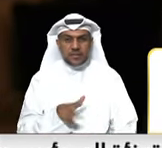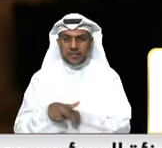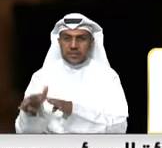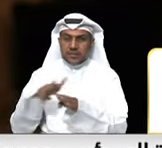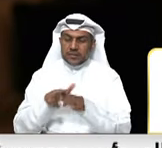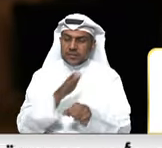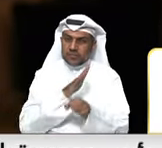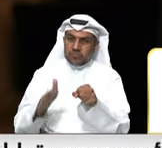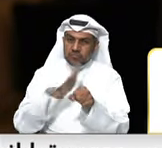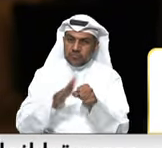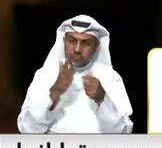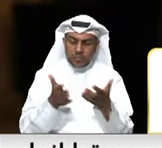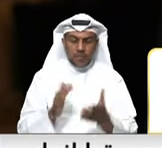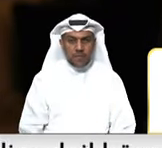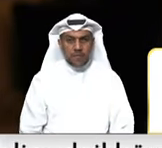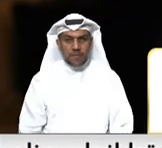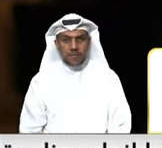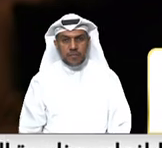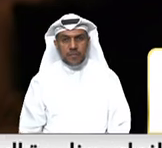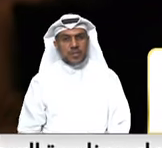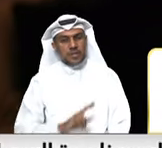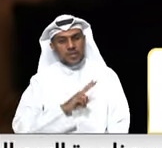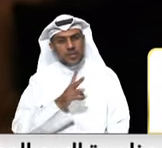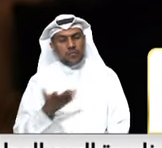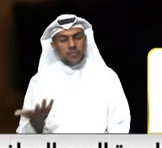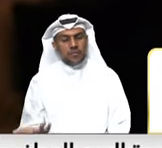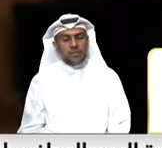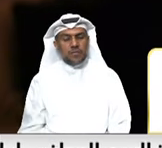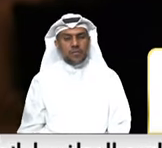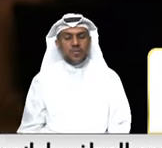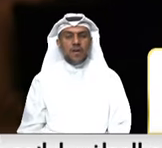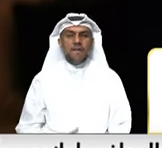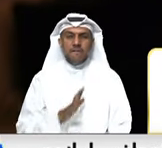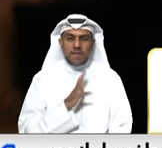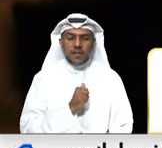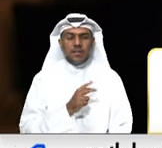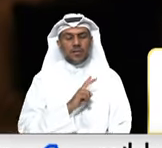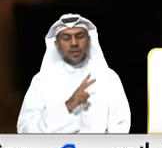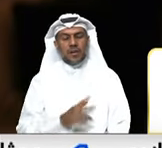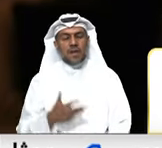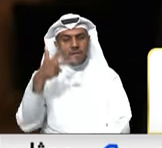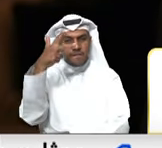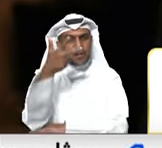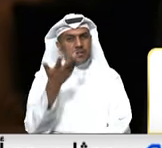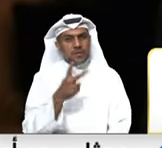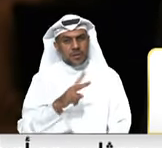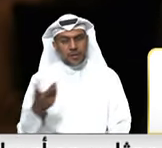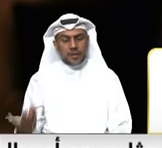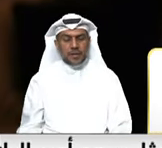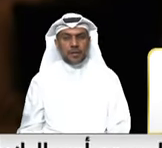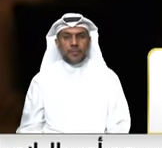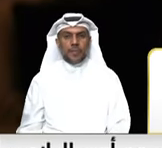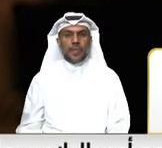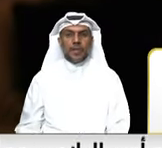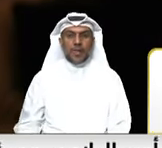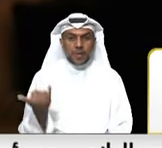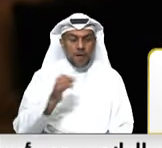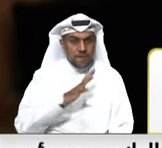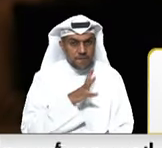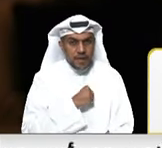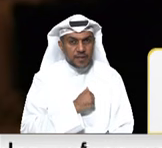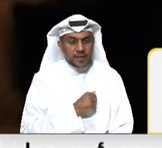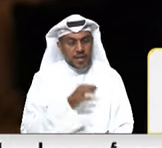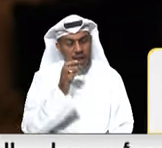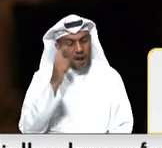غزة، والعدوان على شعبنا إجمالا في قطاع غزة والضفة الغربية والقدس. مهم جدا كان لفلسطين أن تكون